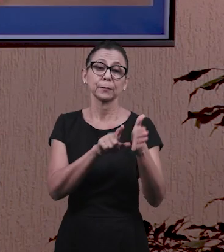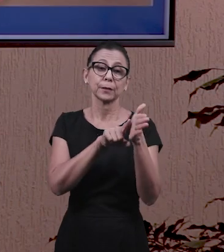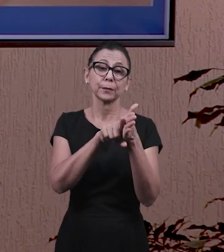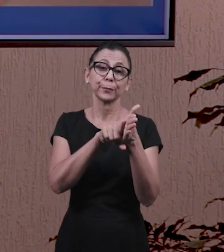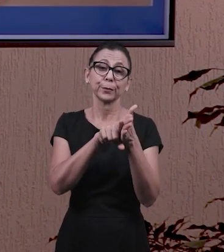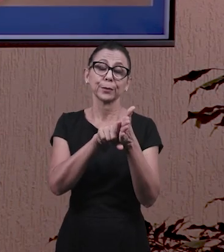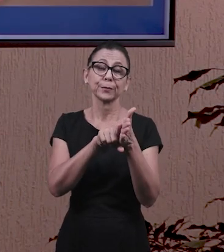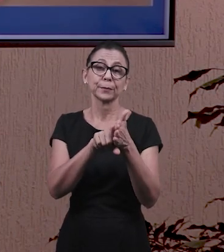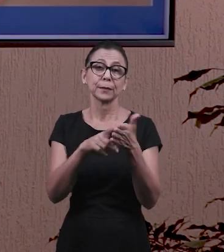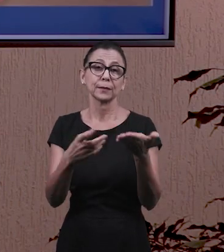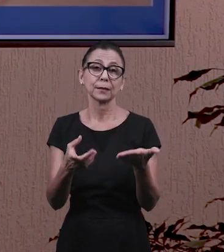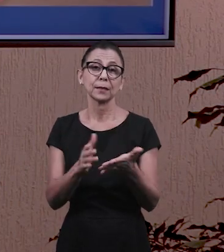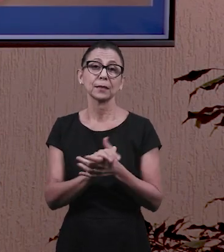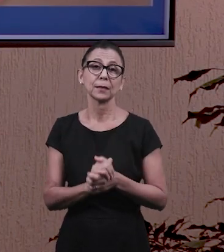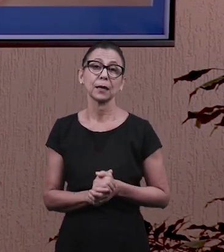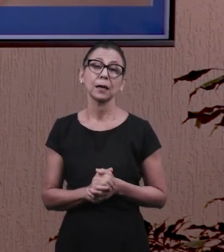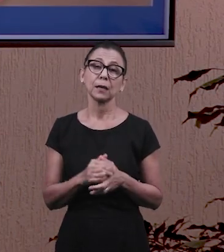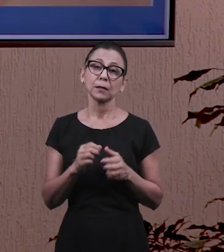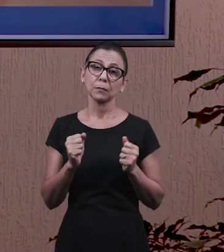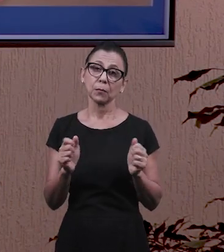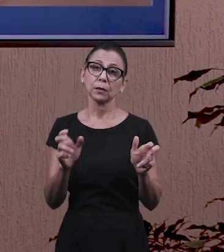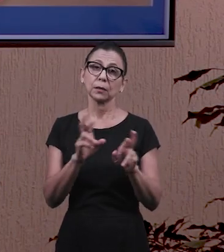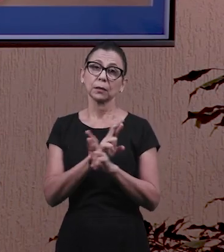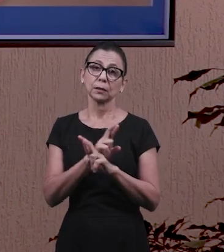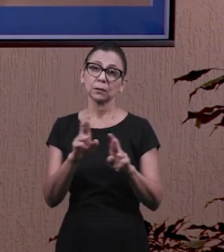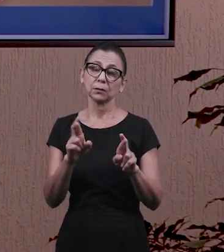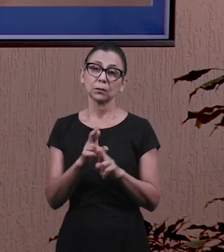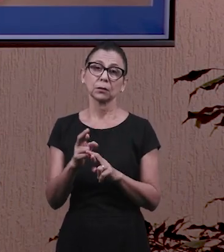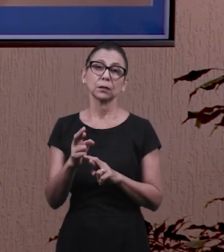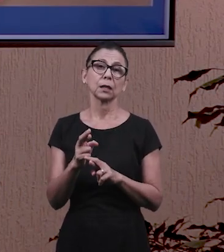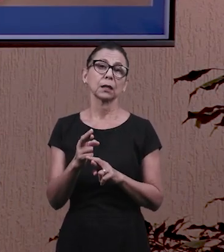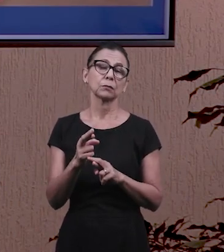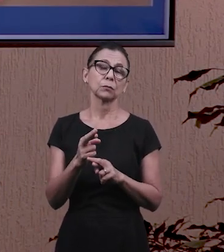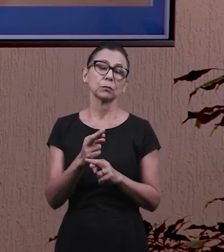quoi? De la gravité du problème.